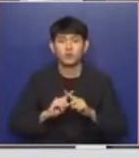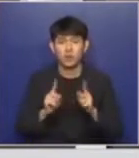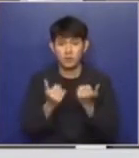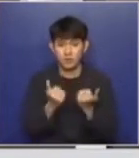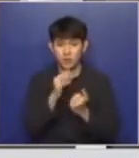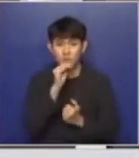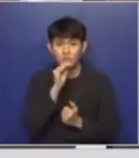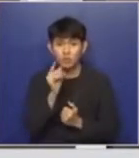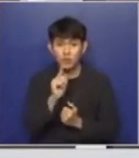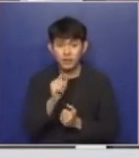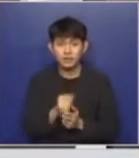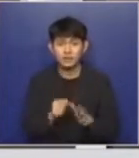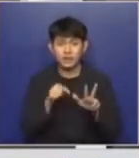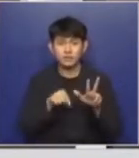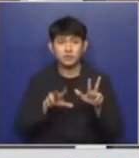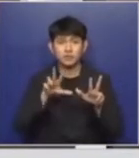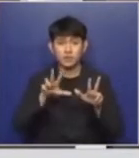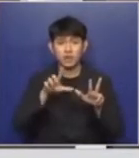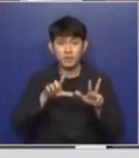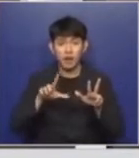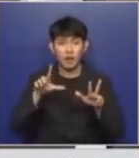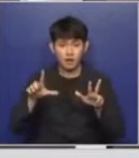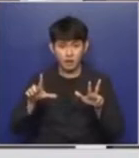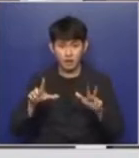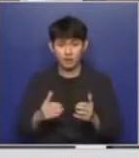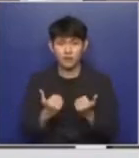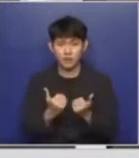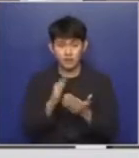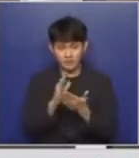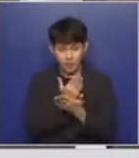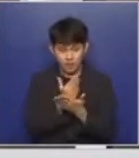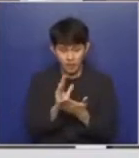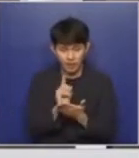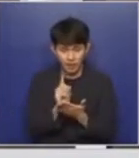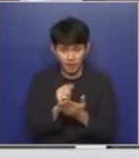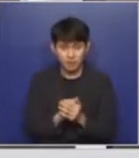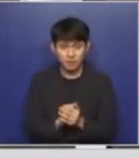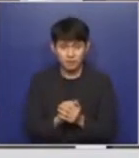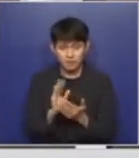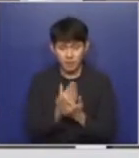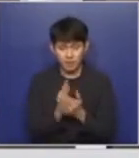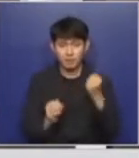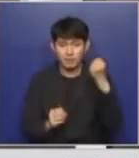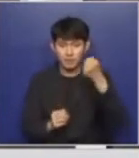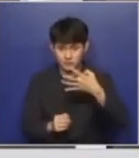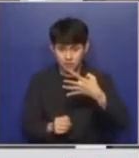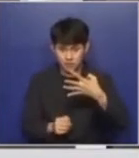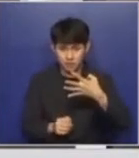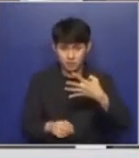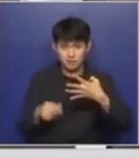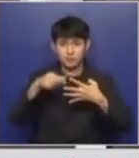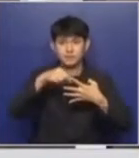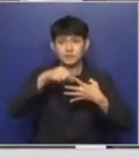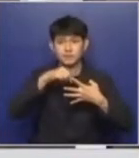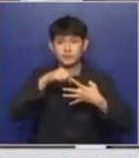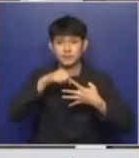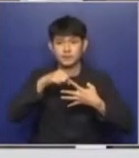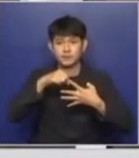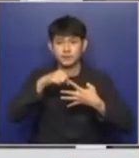คือเงิน 3.3 ล้านล้านซึ่งจะออกแบ่งออกเป็น4ส่วนคือส่วนที่1น